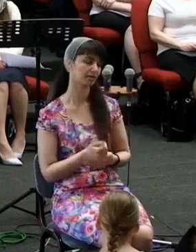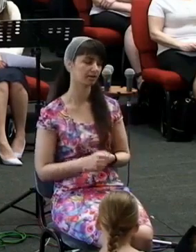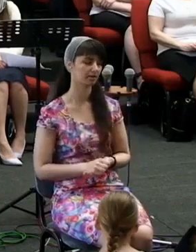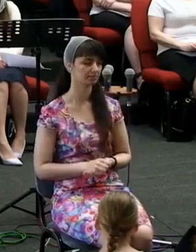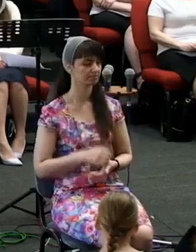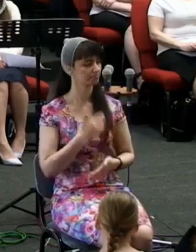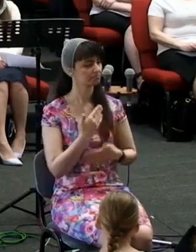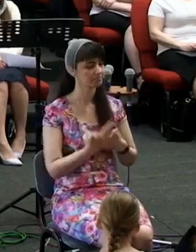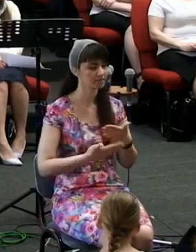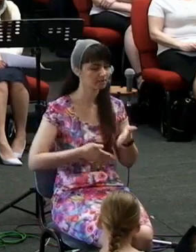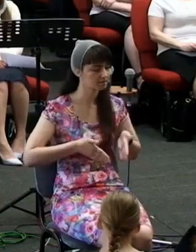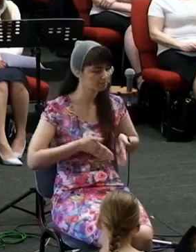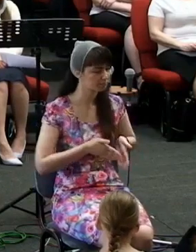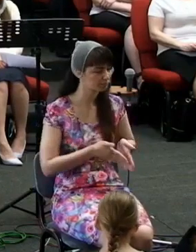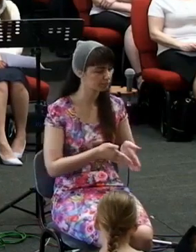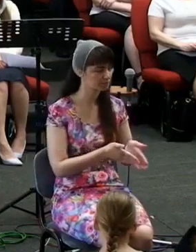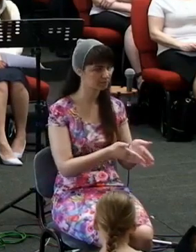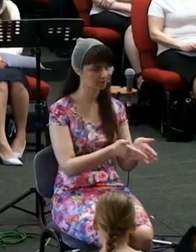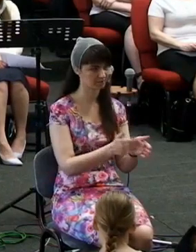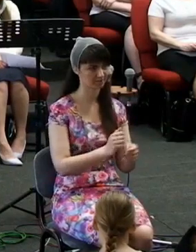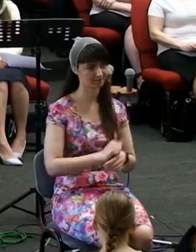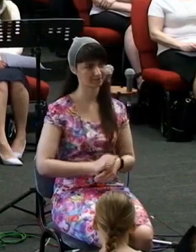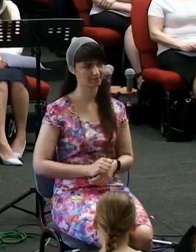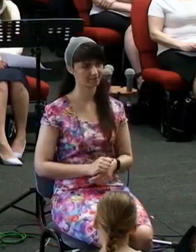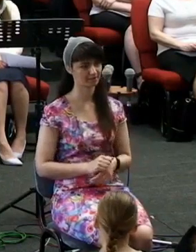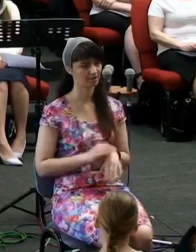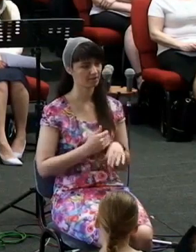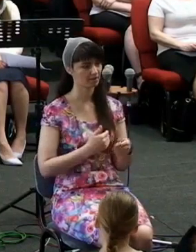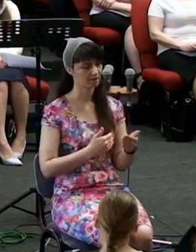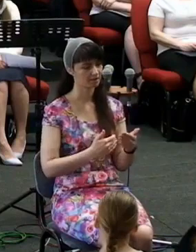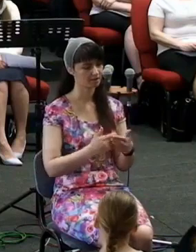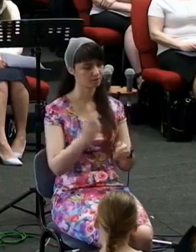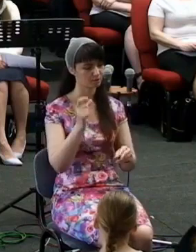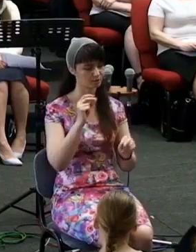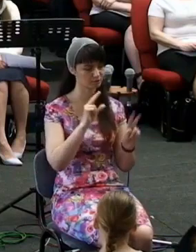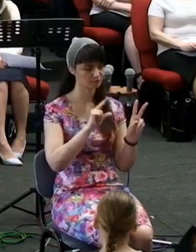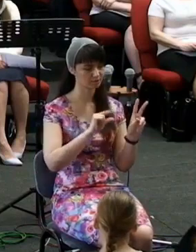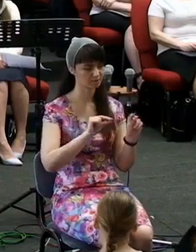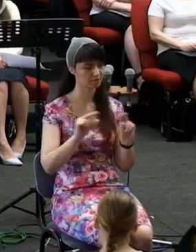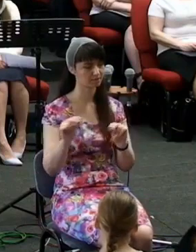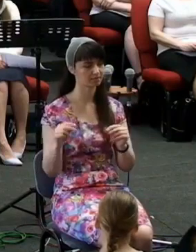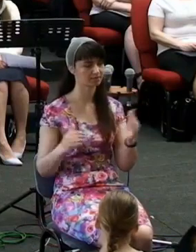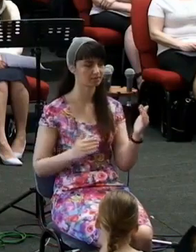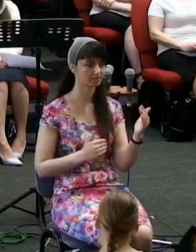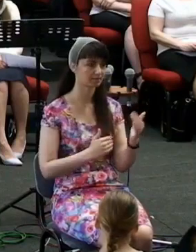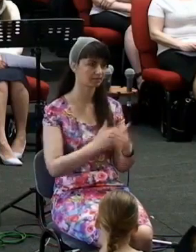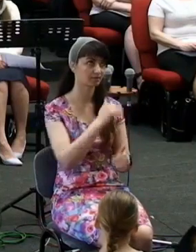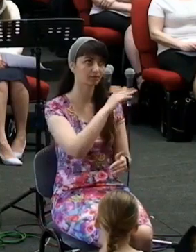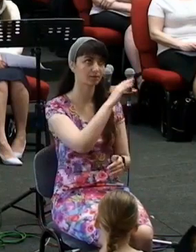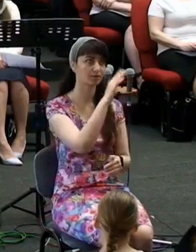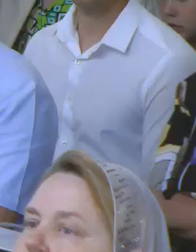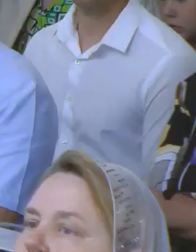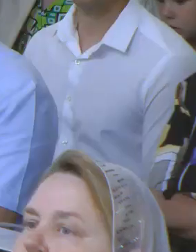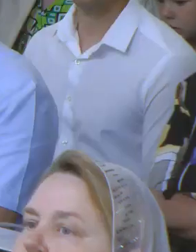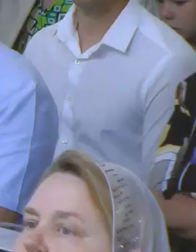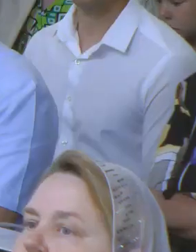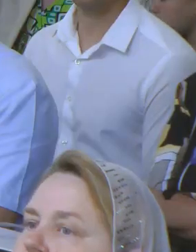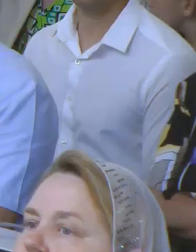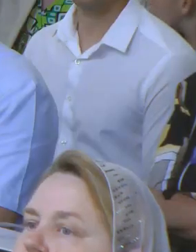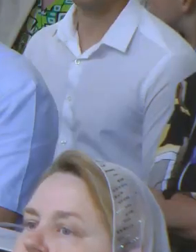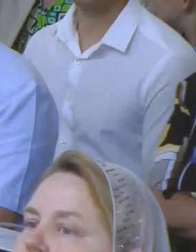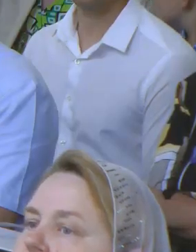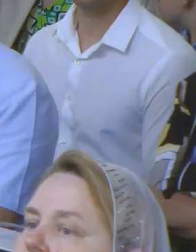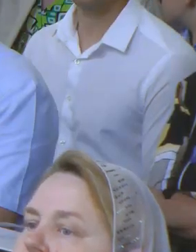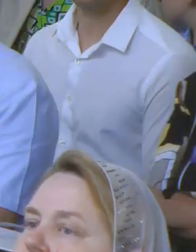Іди по вузенькій, до щастя, до раю, тебе там